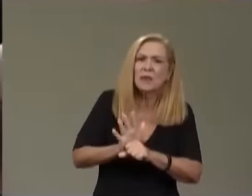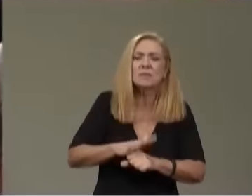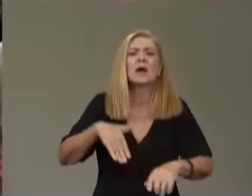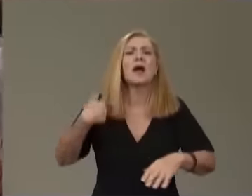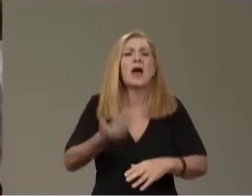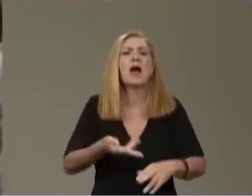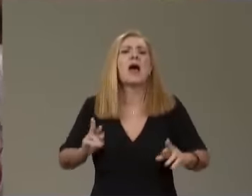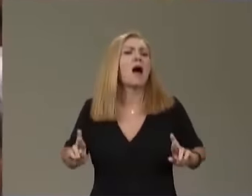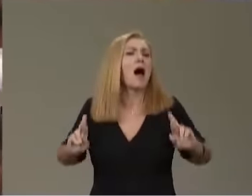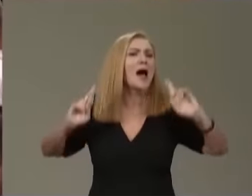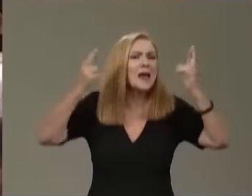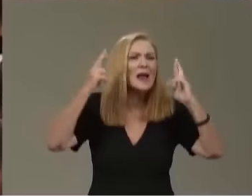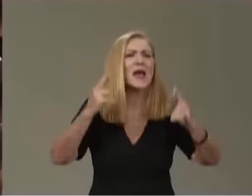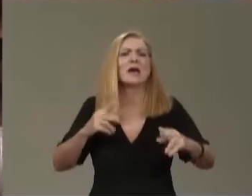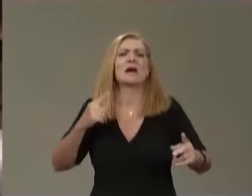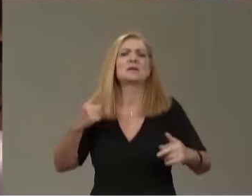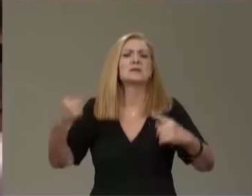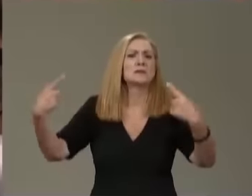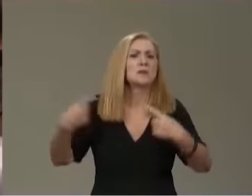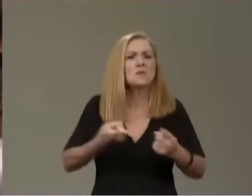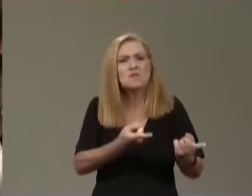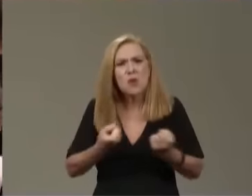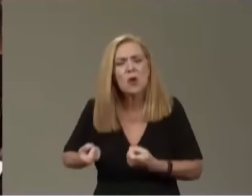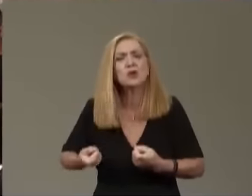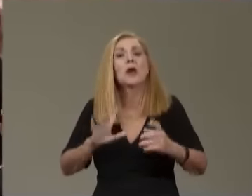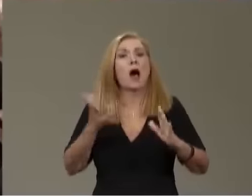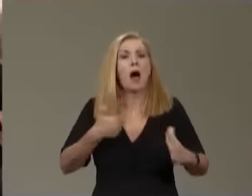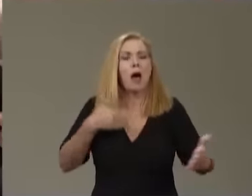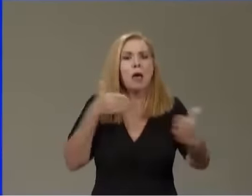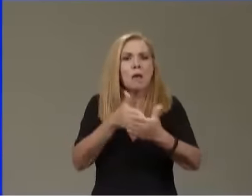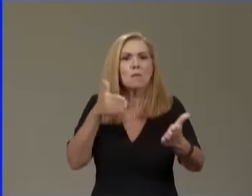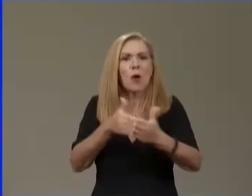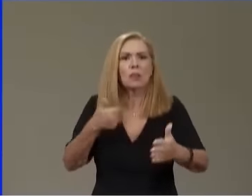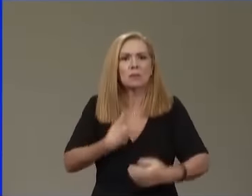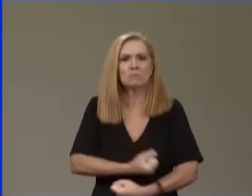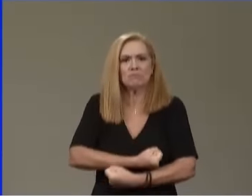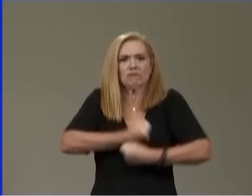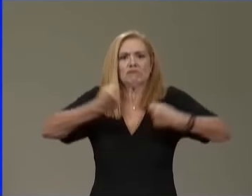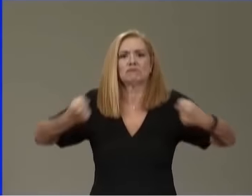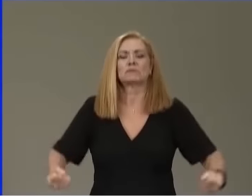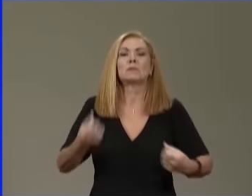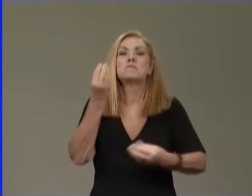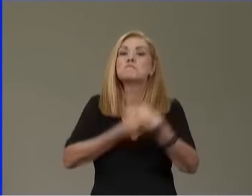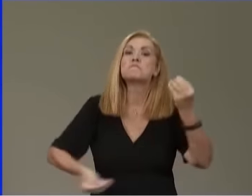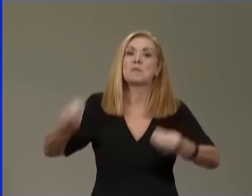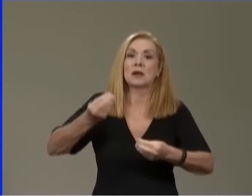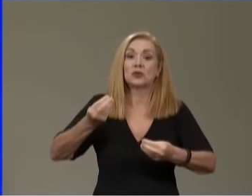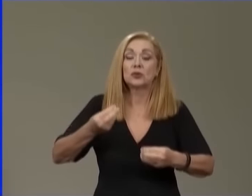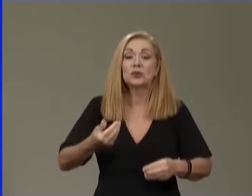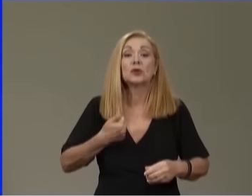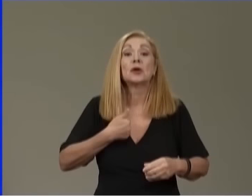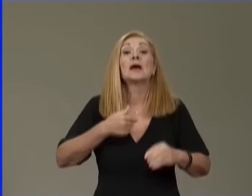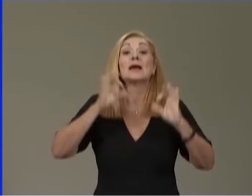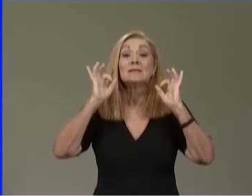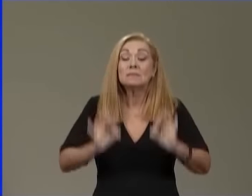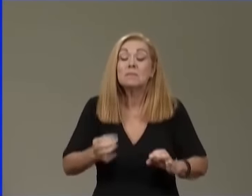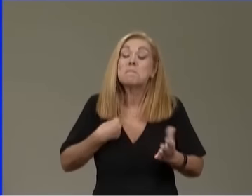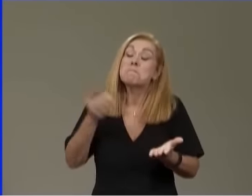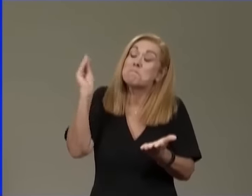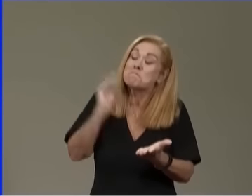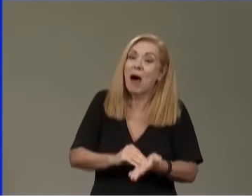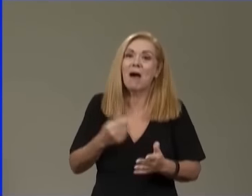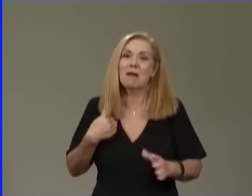κλιματικές προκλήσεις, εμπόδια ωστόσο που μας έκαναν πιο δυνατούς. Βρίσκομαι τέλος ξανά μαζί